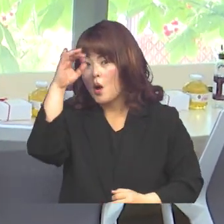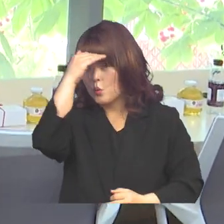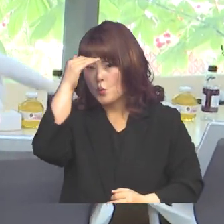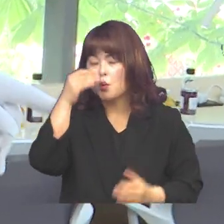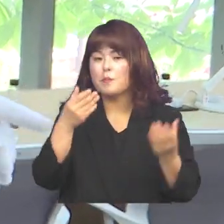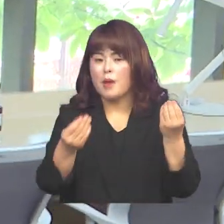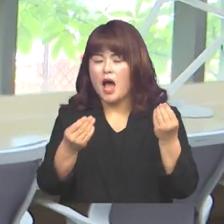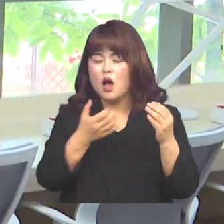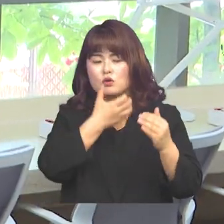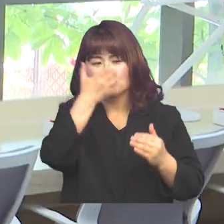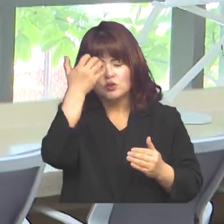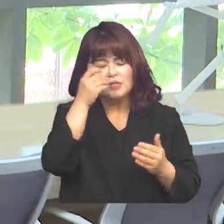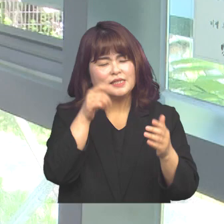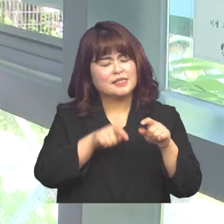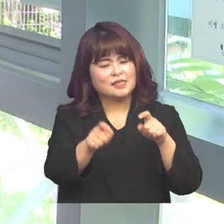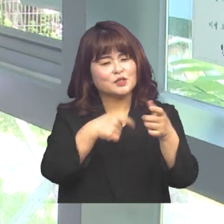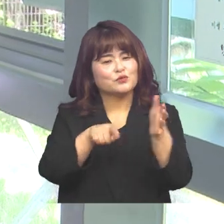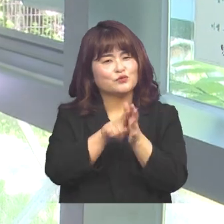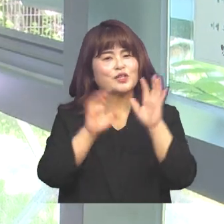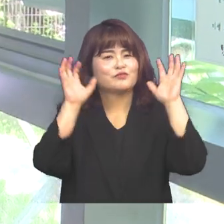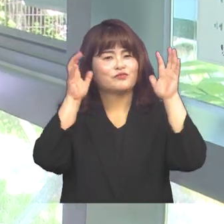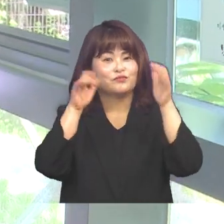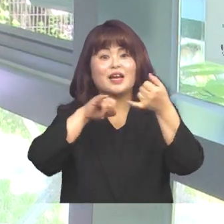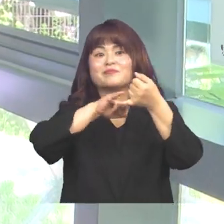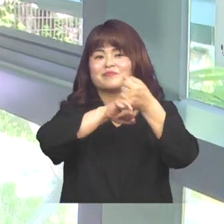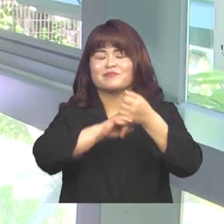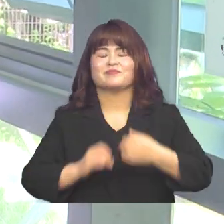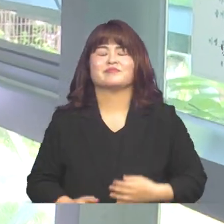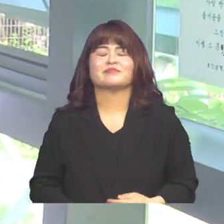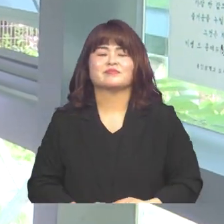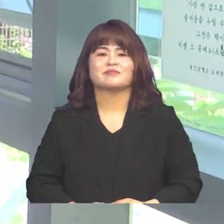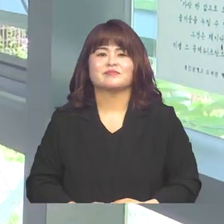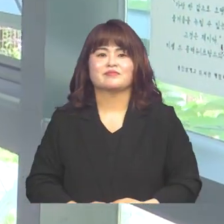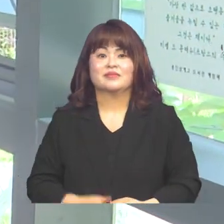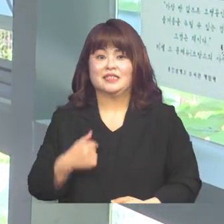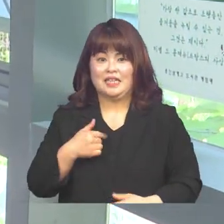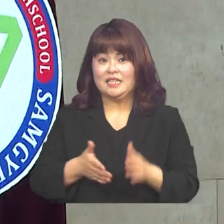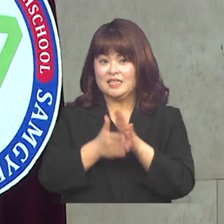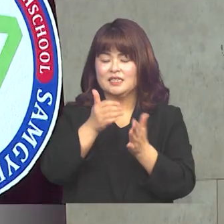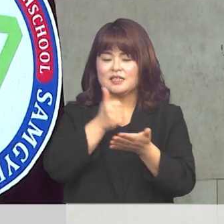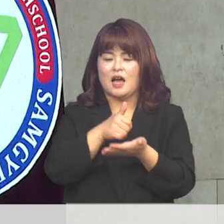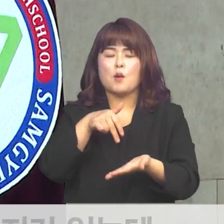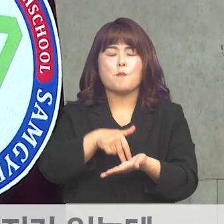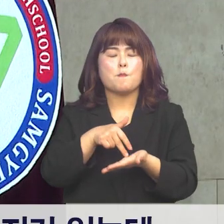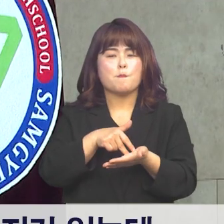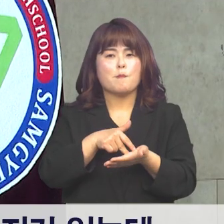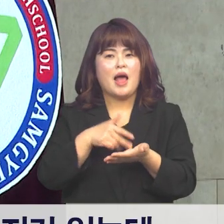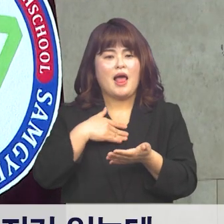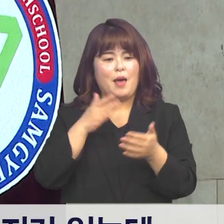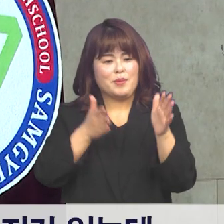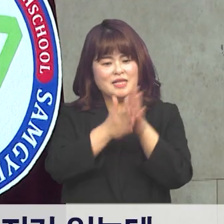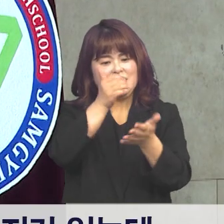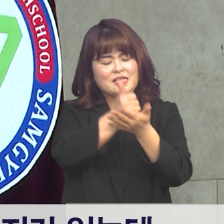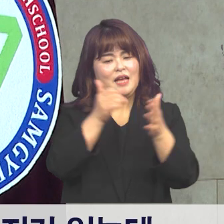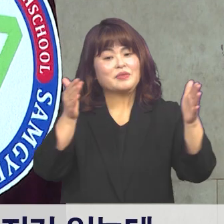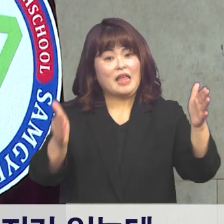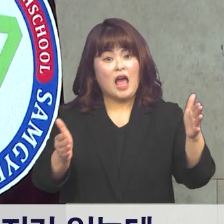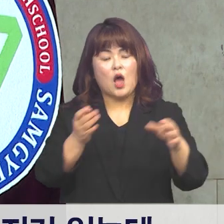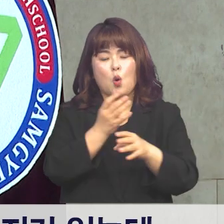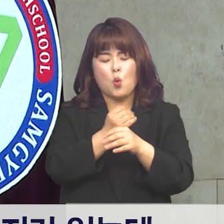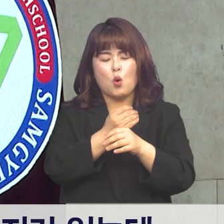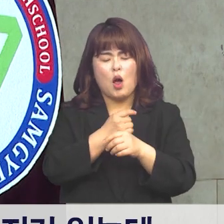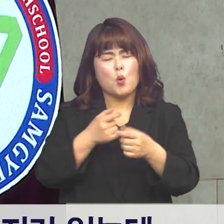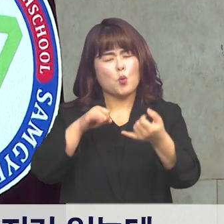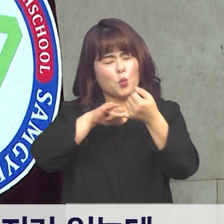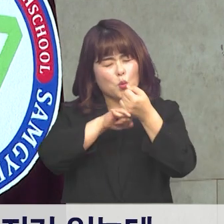둘러보고 학생들의 꿈이 실현될 수 있도록 응원하겠다고 약속했습니다. 시장으로서 제가 임기 동안 꼭 좀